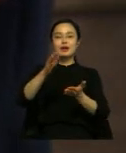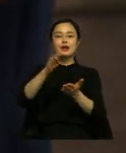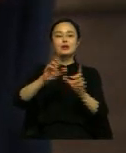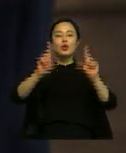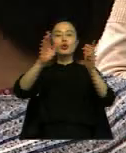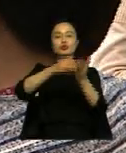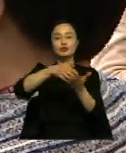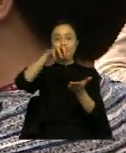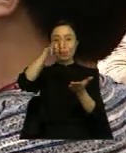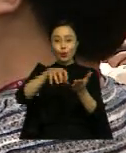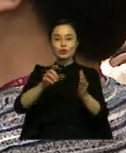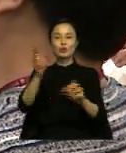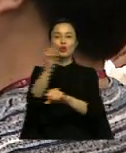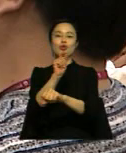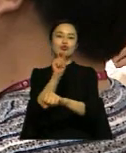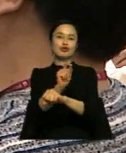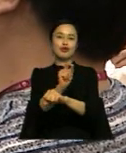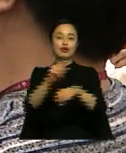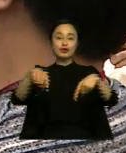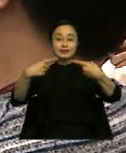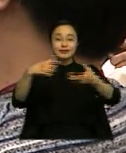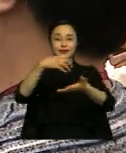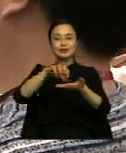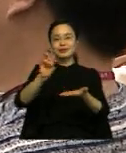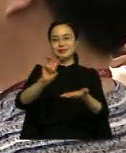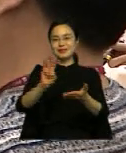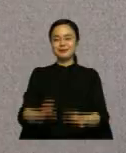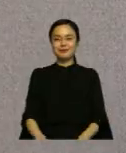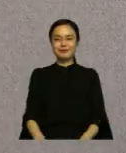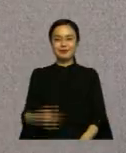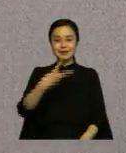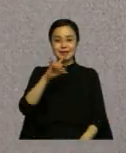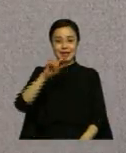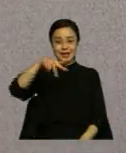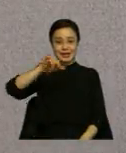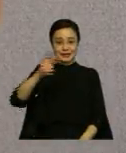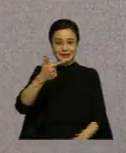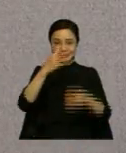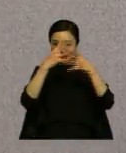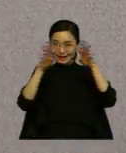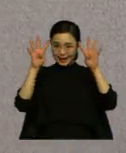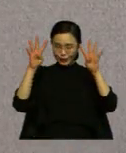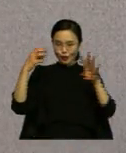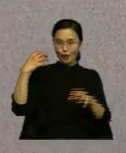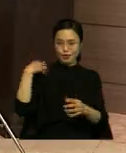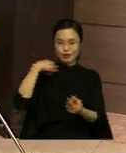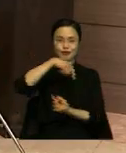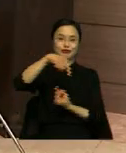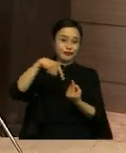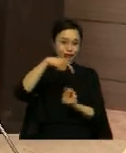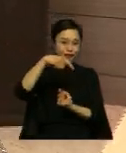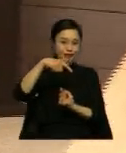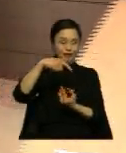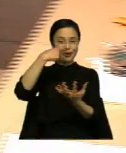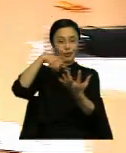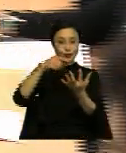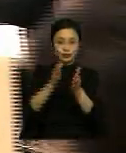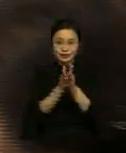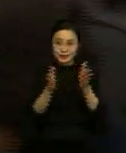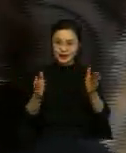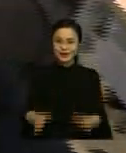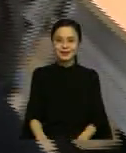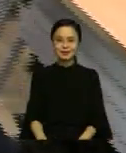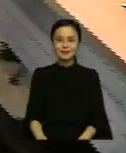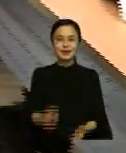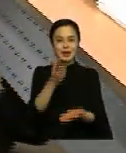동두천시 공무원입니다. 대진대학교와 경기 북부 통일교육센터가 운영해온 교육 과정에는 법학과 행정학, 교육학